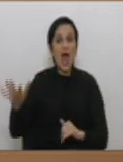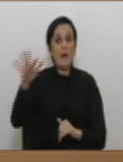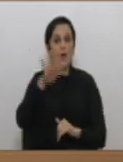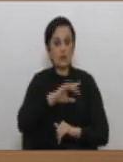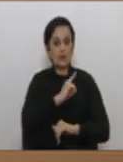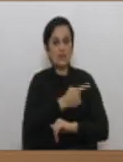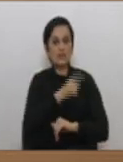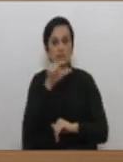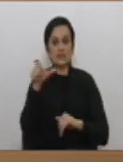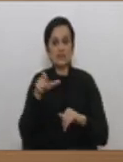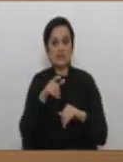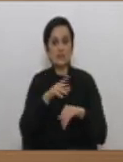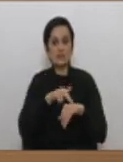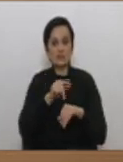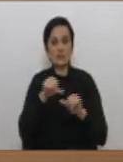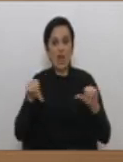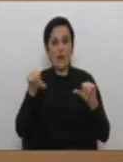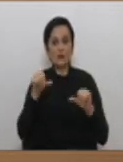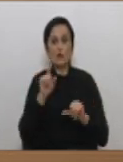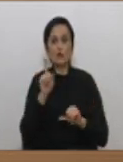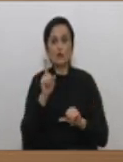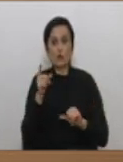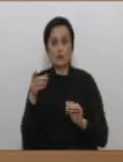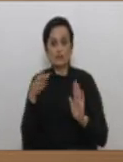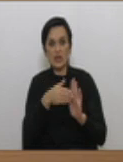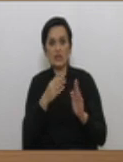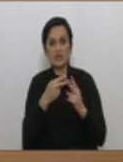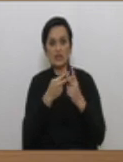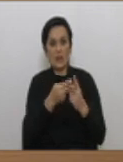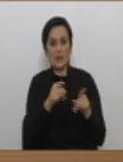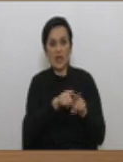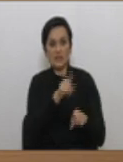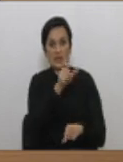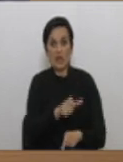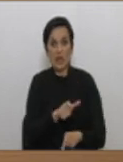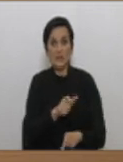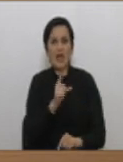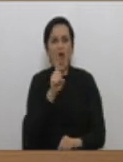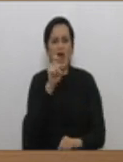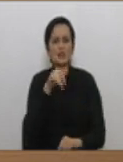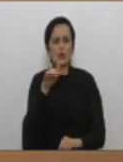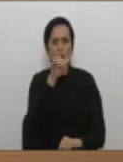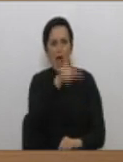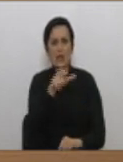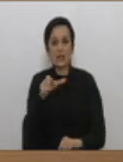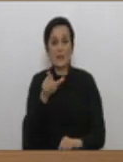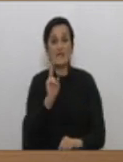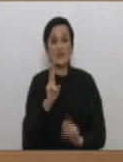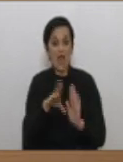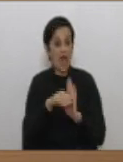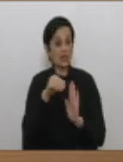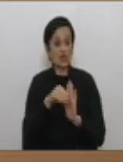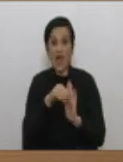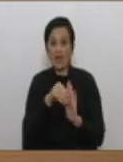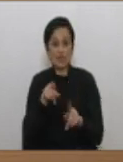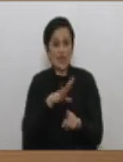imis gamo rom opozitsiis kharis iqven chaudes khelqumbara sakhshi da daapatibres eseti adamiani. Asobita adamiani romelis es archevnebi ar iqo khalkho,